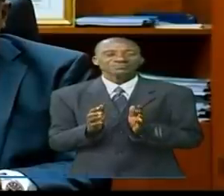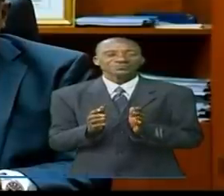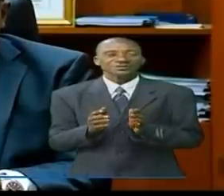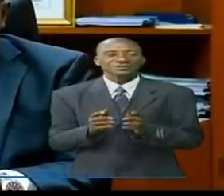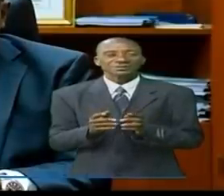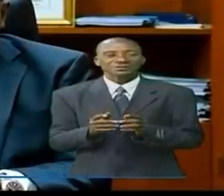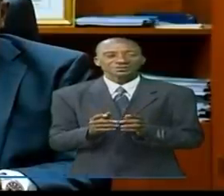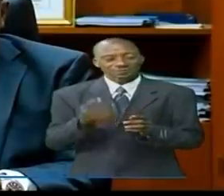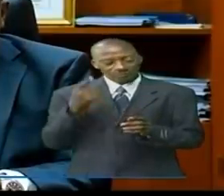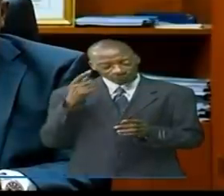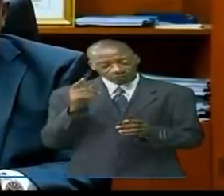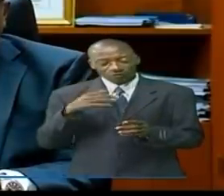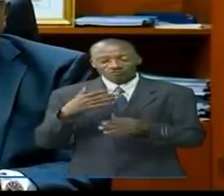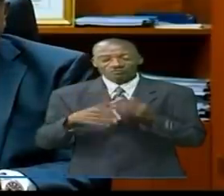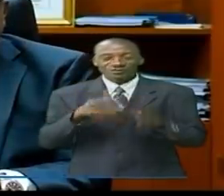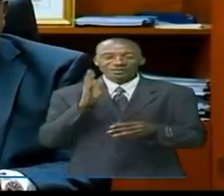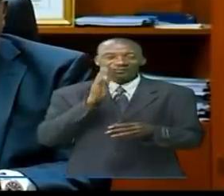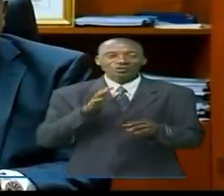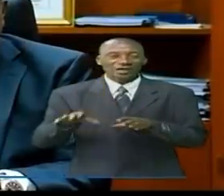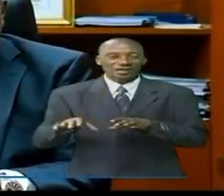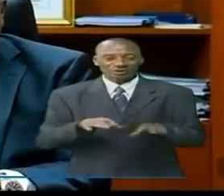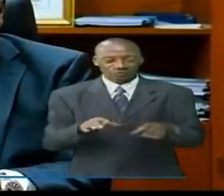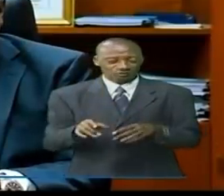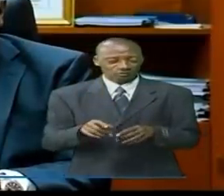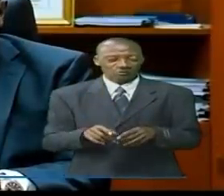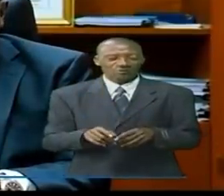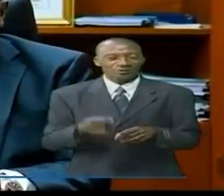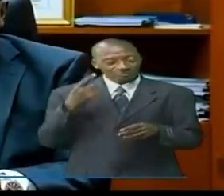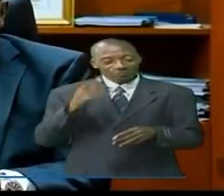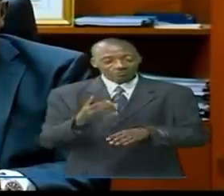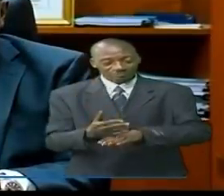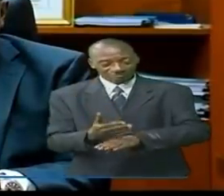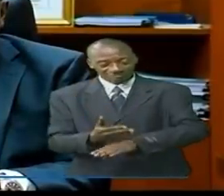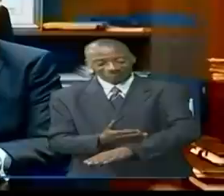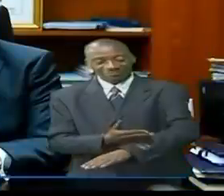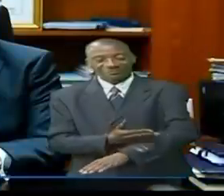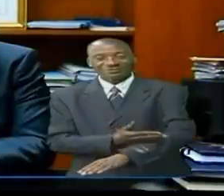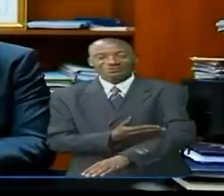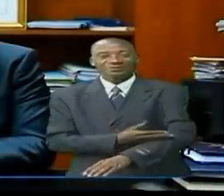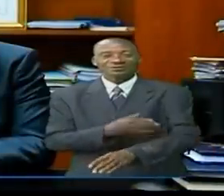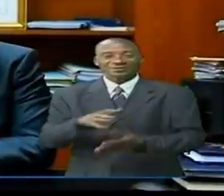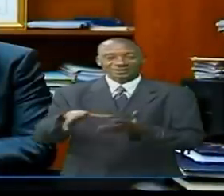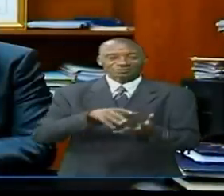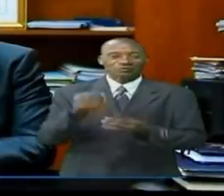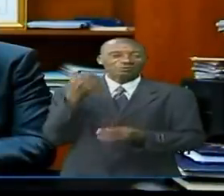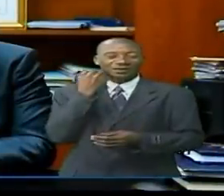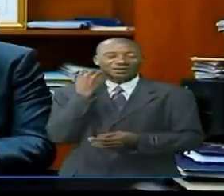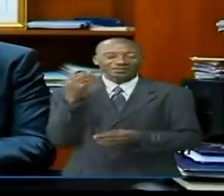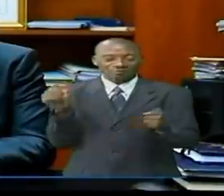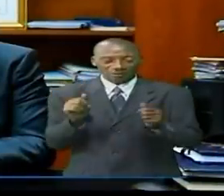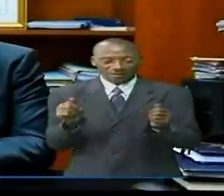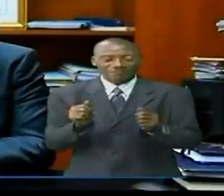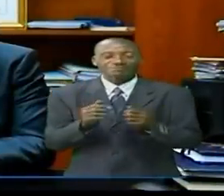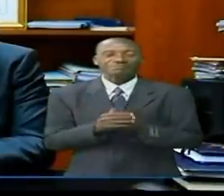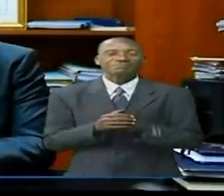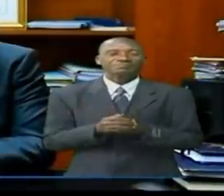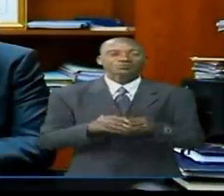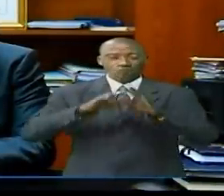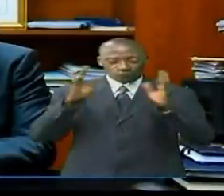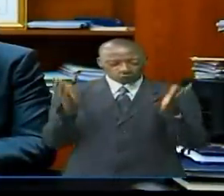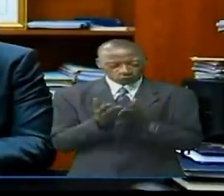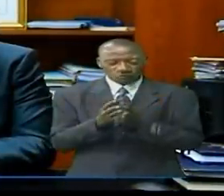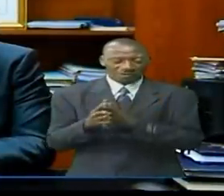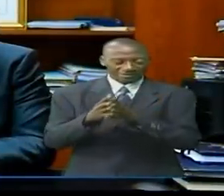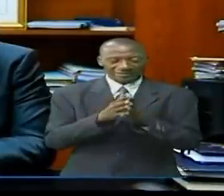en action et une avancée scientifique dans la lutte contre le paludisme. Nous devons tous lutter contre le